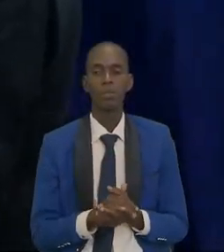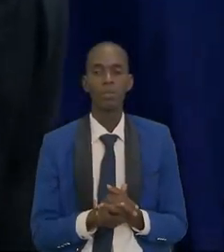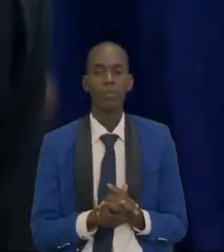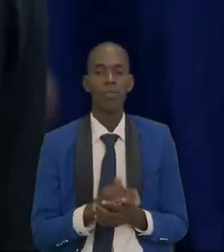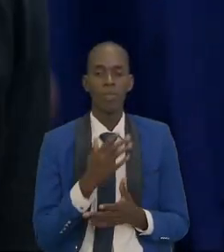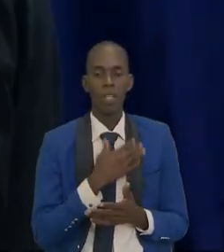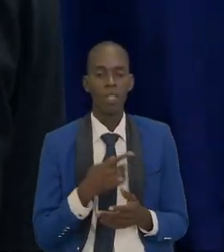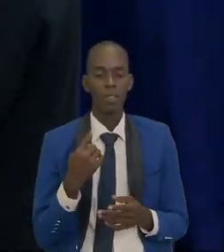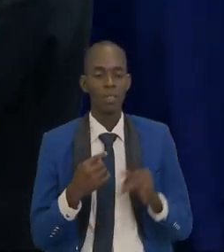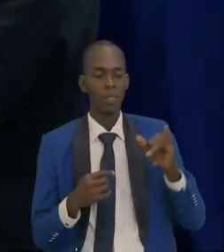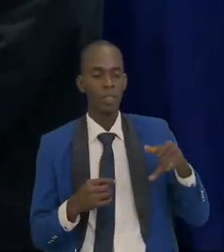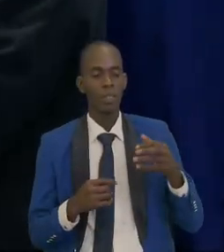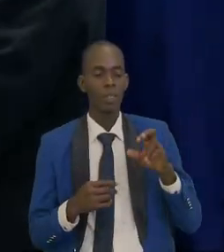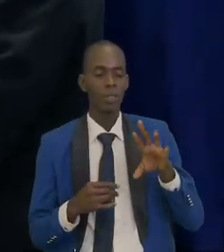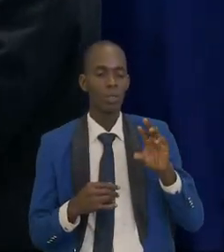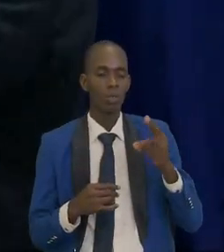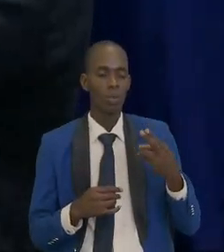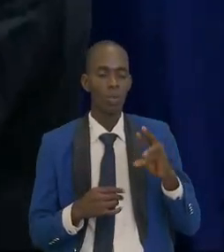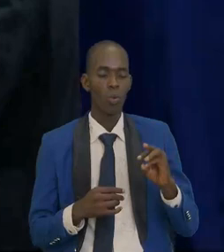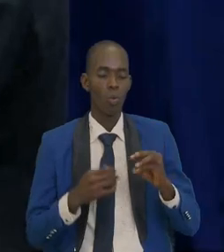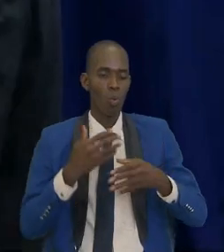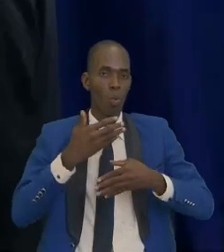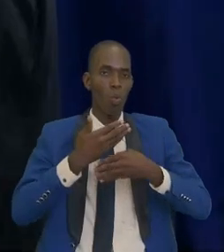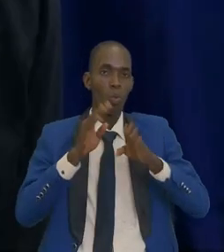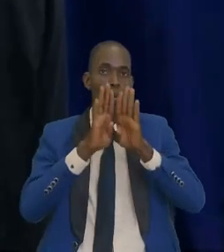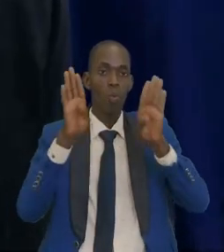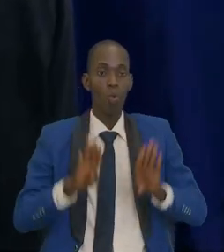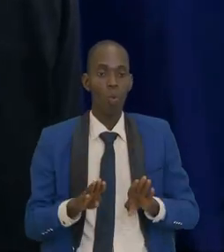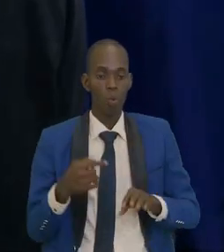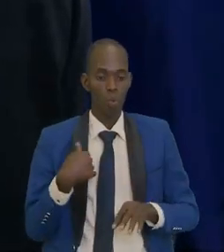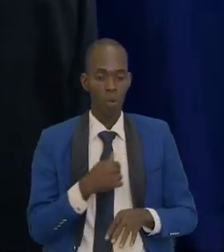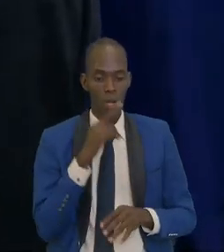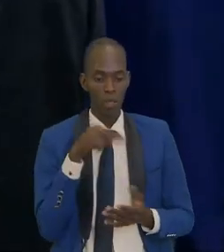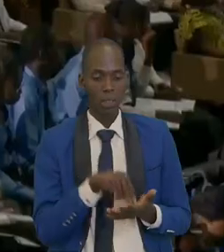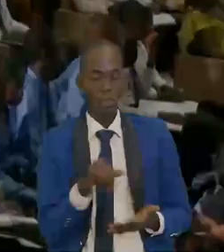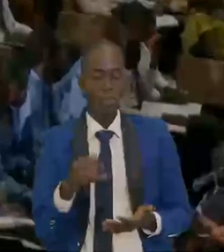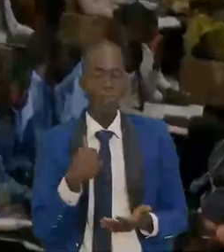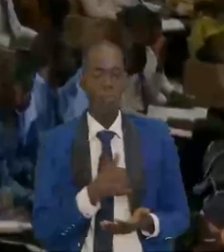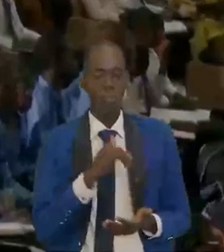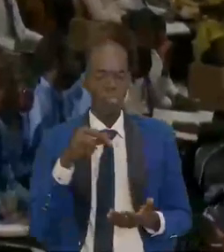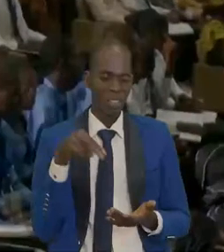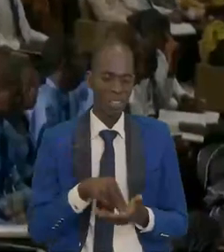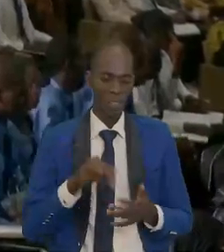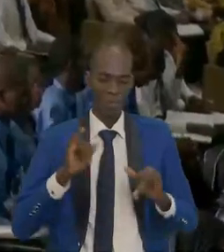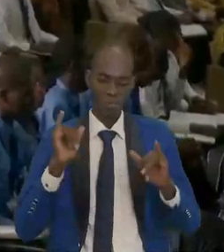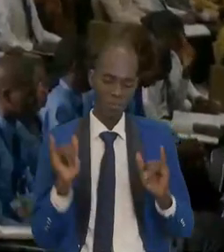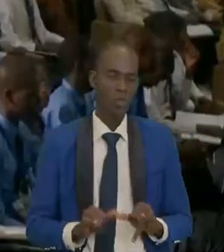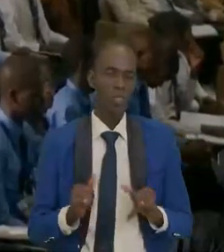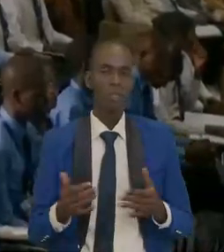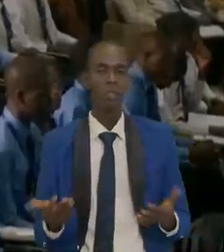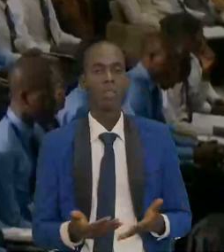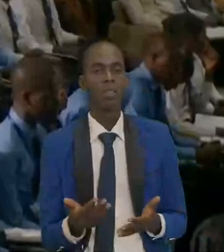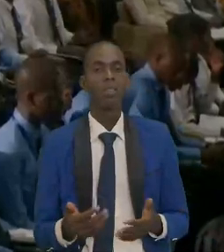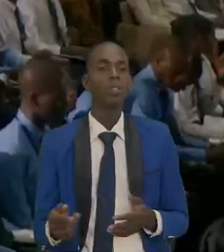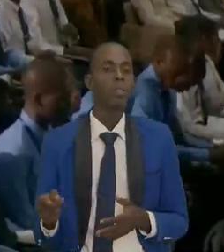Et les murailles de Jéricho racontaient l'histoire. Nous sommes debout ici, nous allons continuer à tenir. Ils